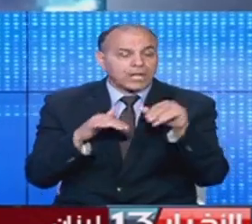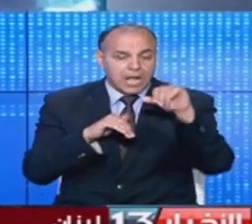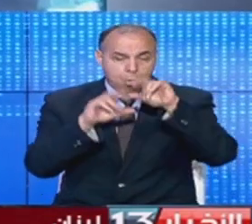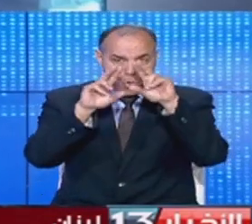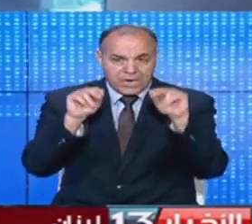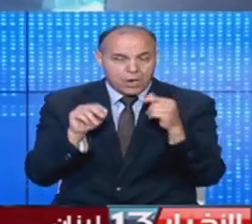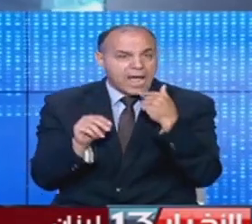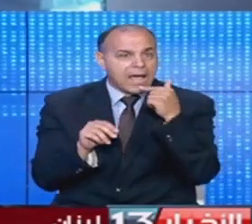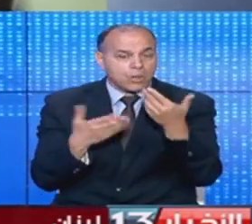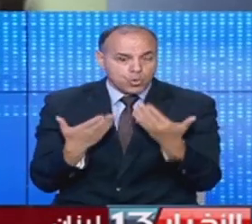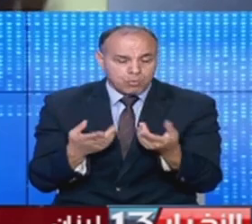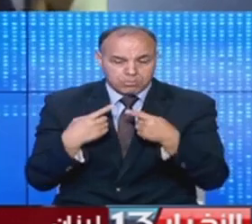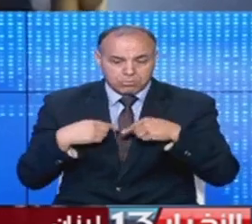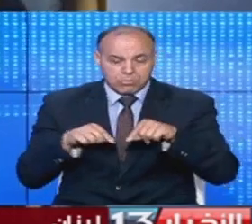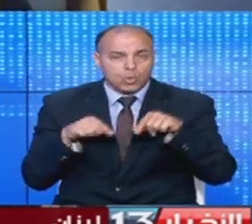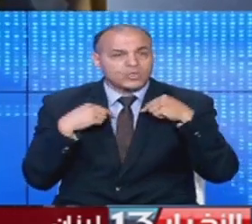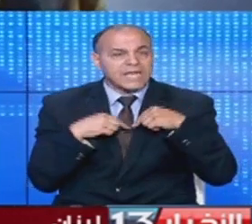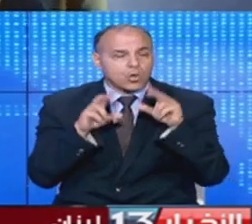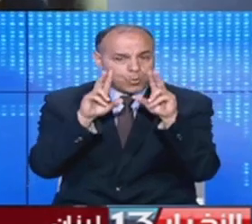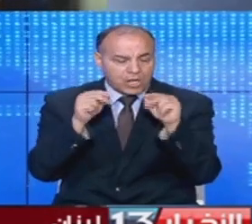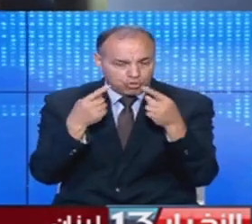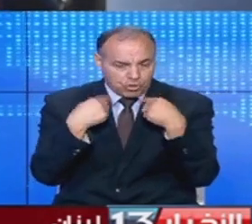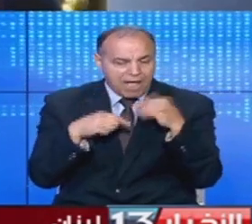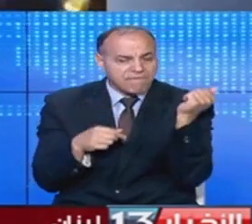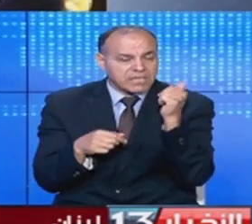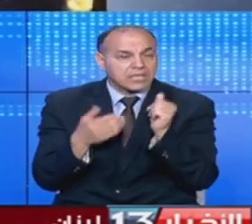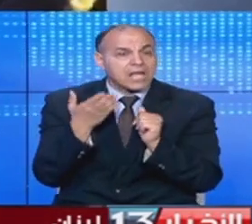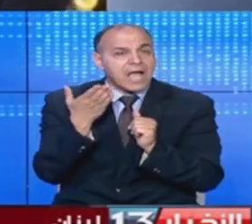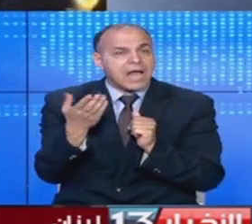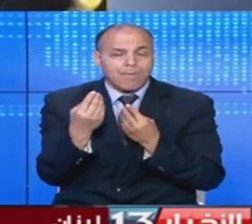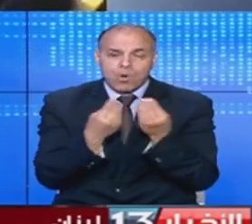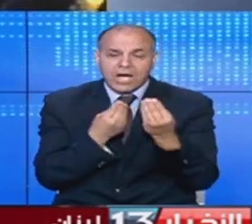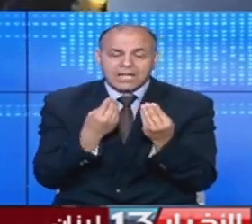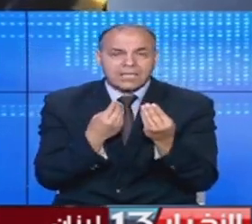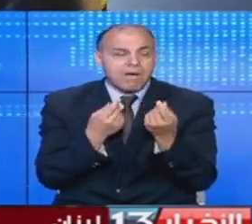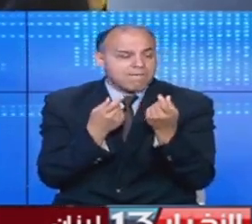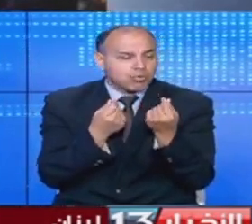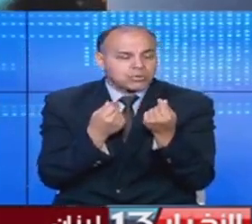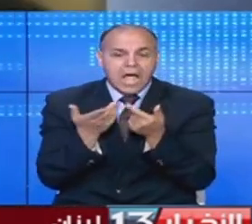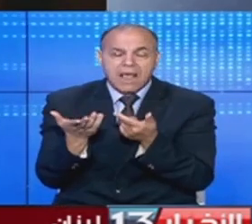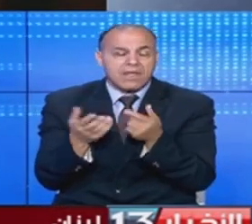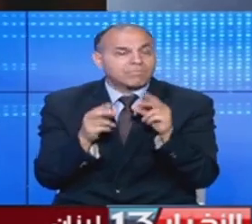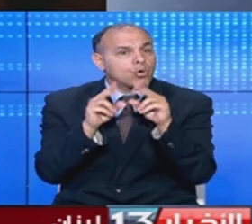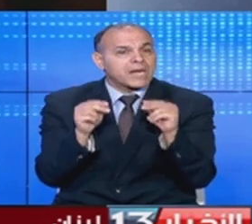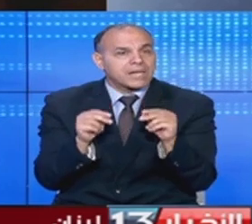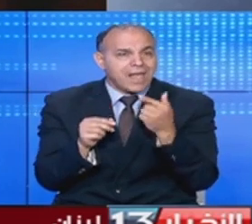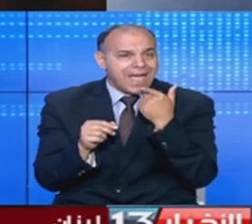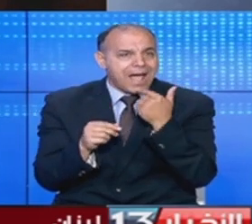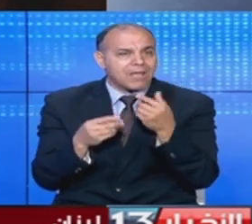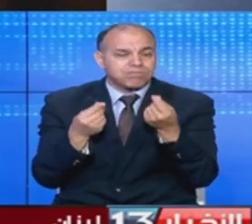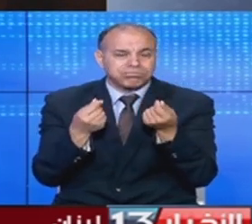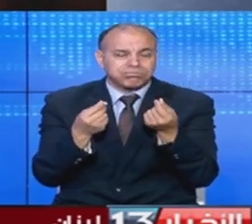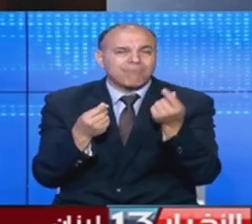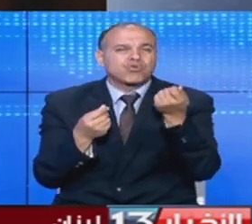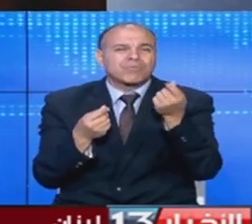اللبناني، يعقد اليوم مجلس الوزراء اللبناني اجتماعا طارئا لمناقشة الوضع المالي والنقدي للبلاد جراء تهاوي قيمة